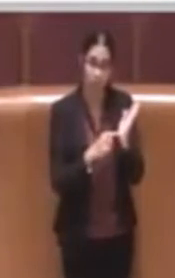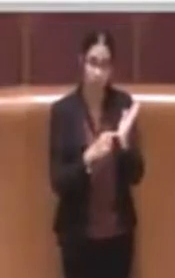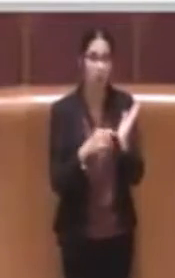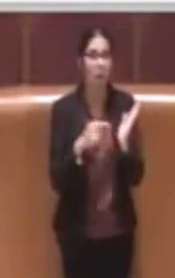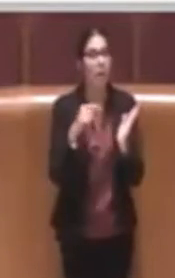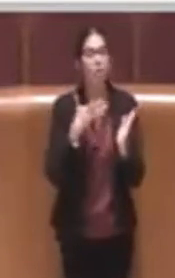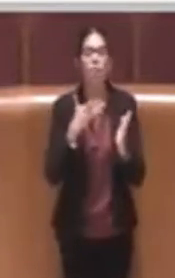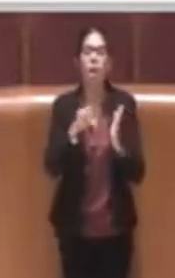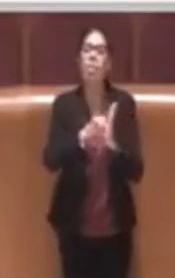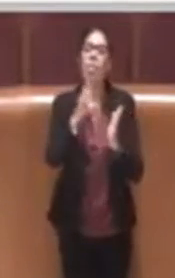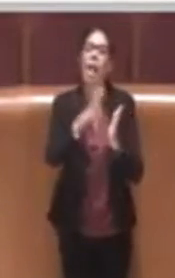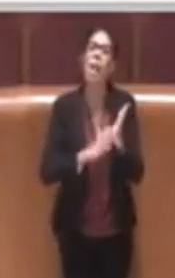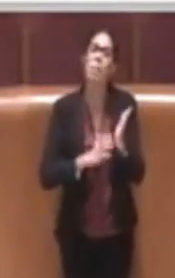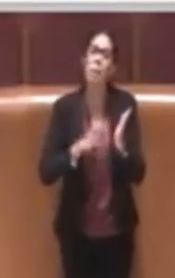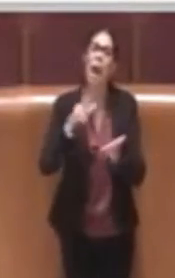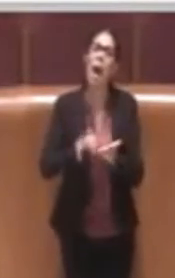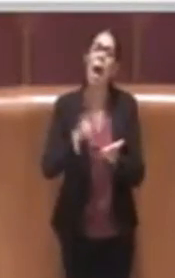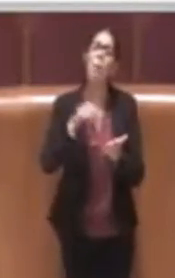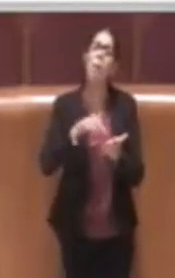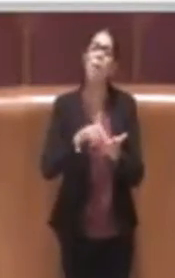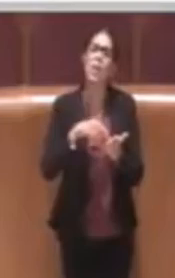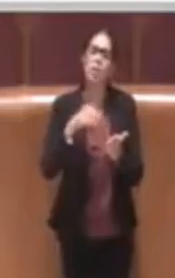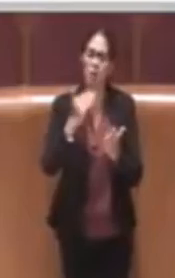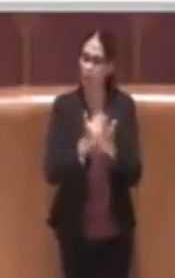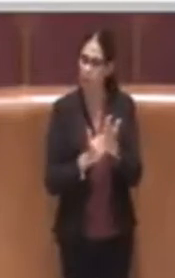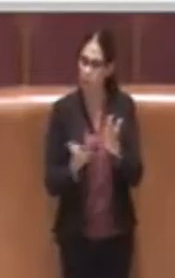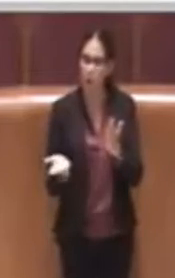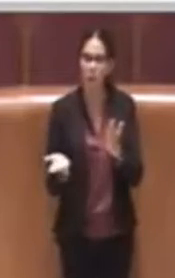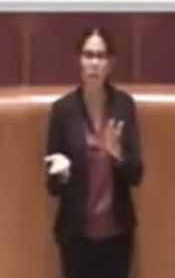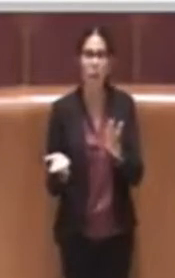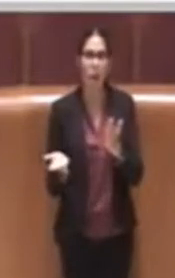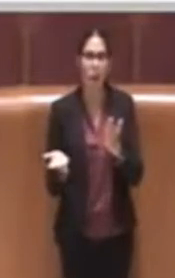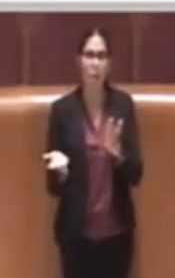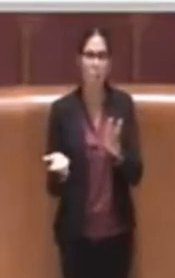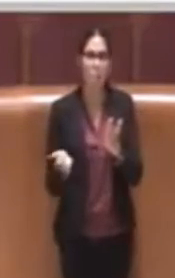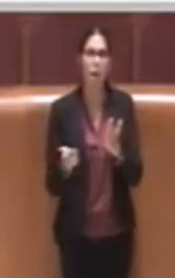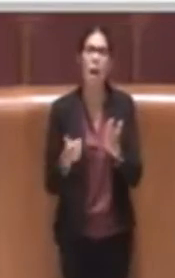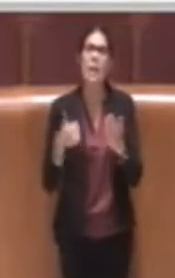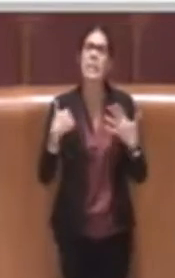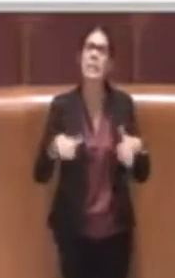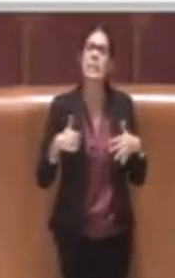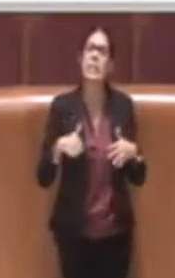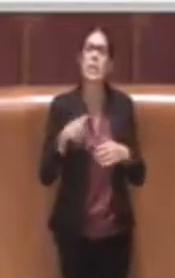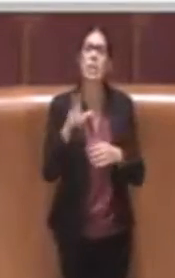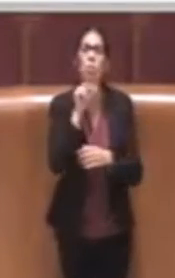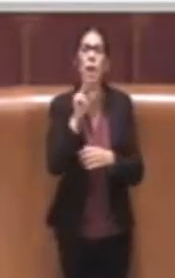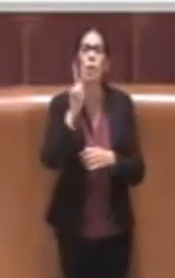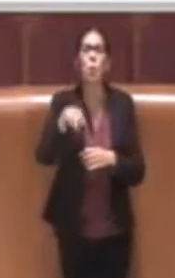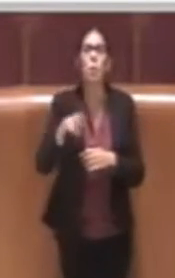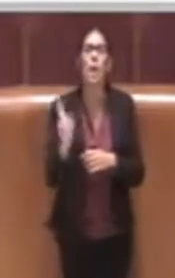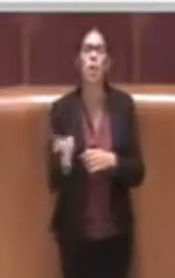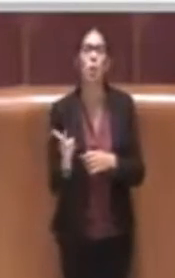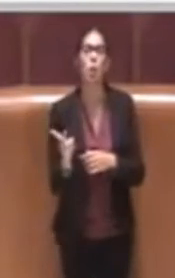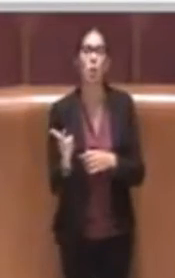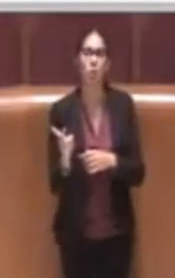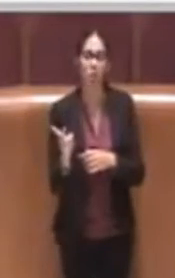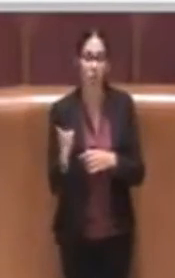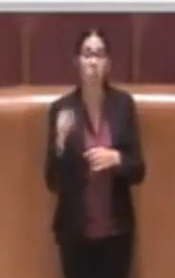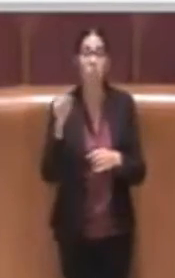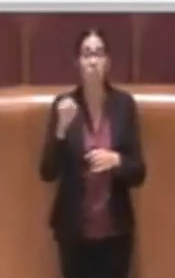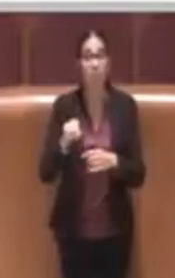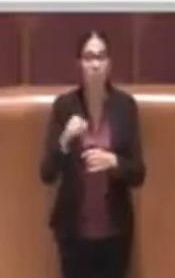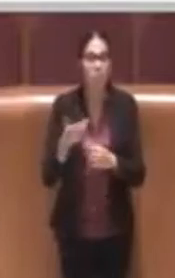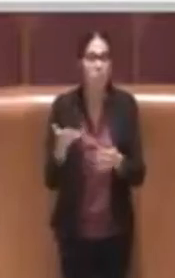stato approvato questo programma, che è del 16 marzo 2012. E anche lì il Movimento